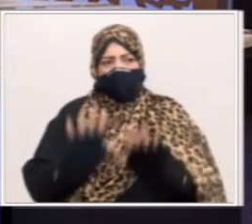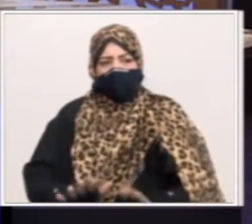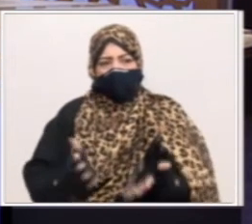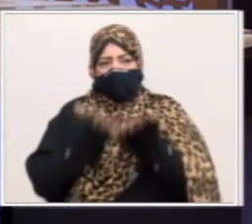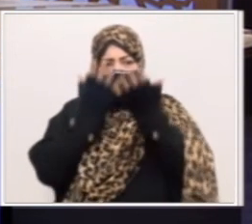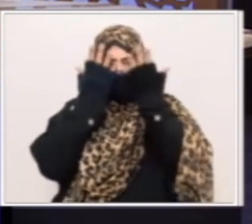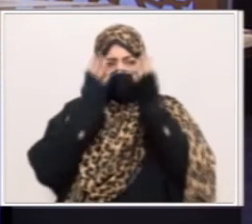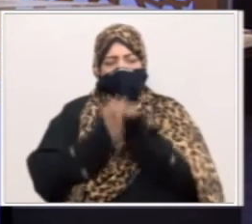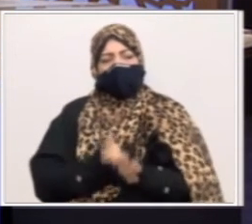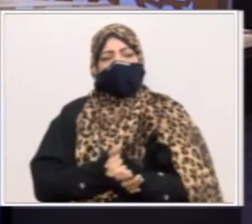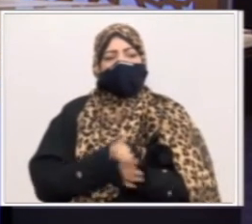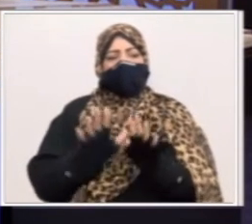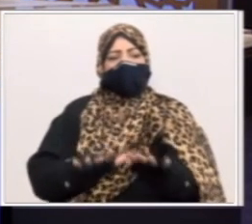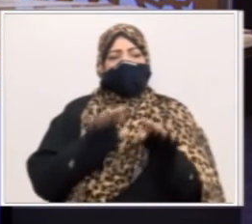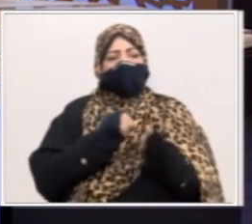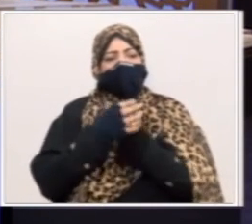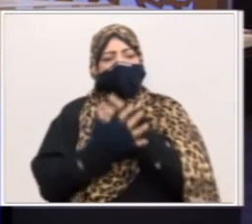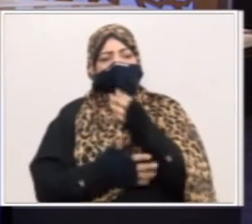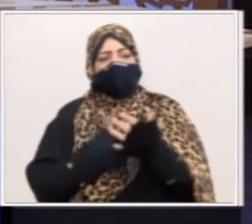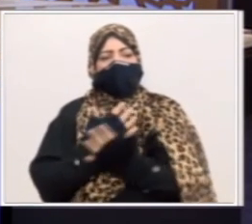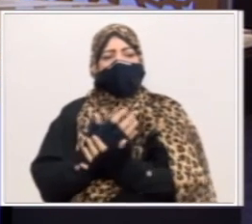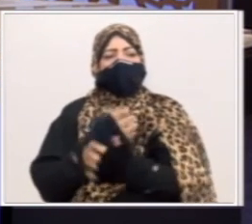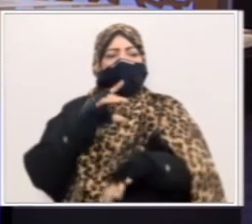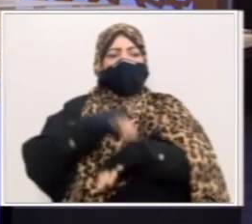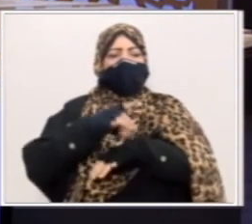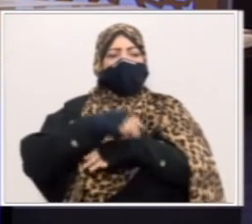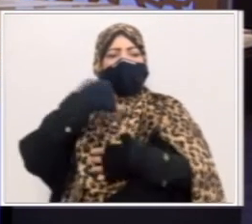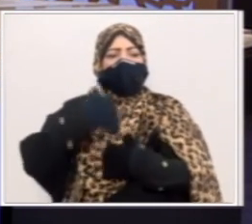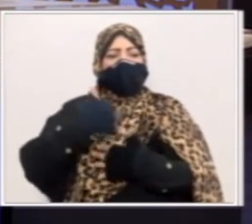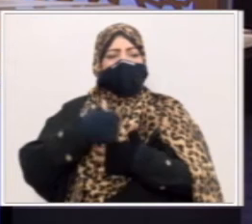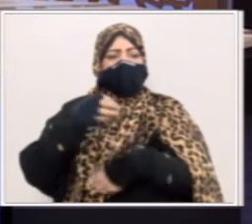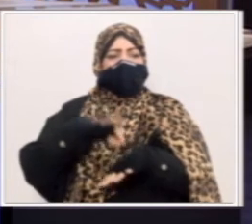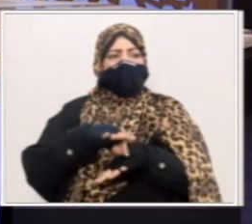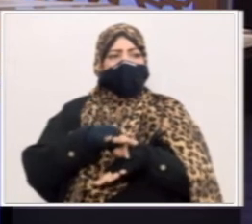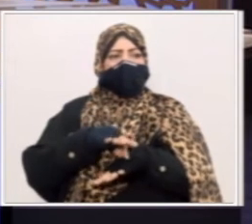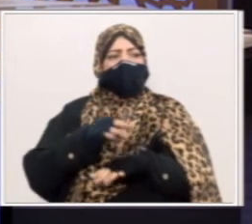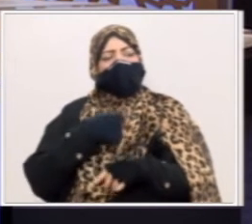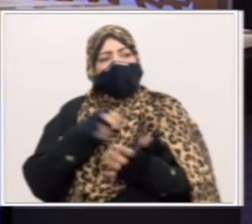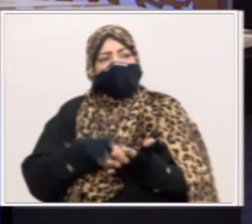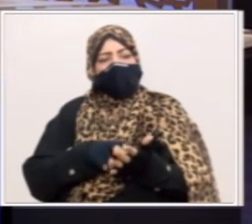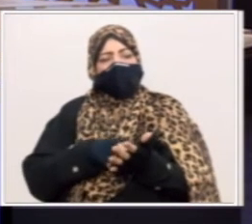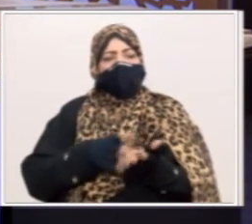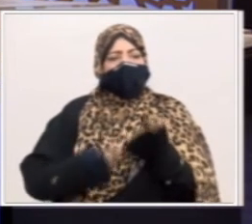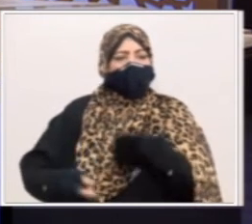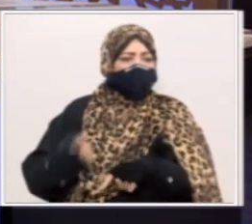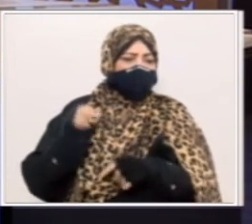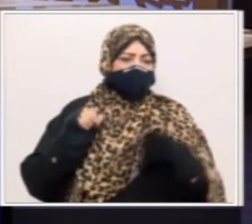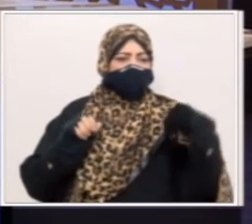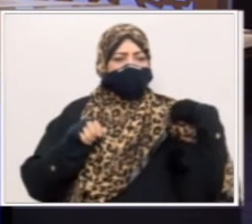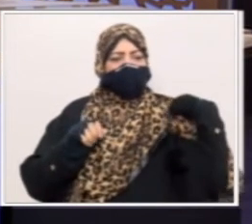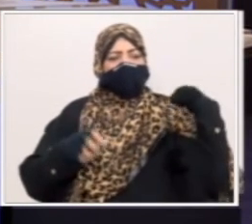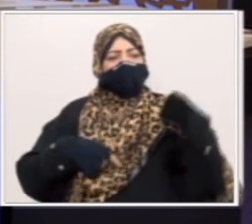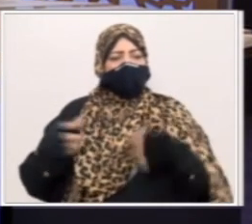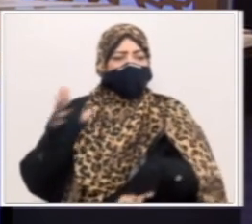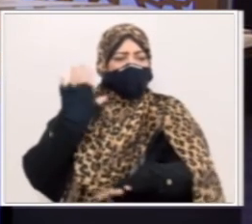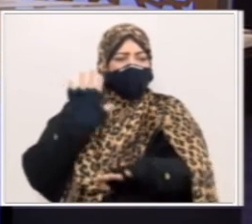أو بالخوف من حدوث الضرر أو لسبب تأخر البرء، حتى الذي